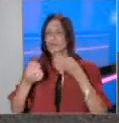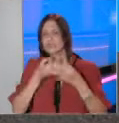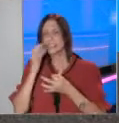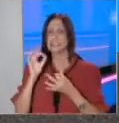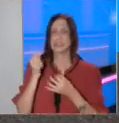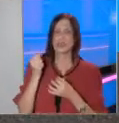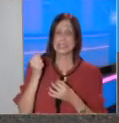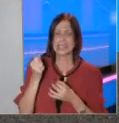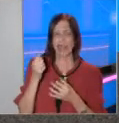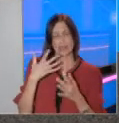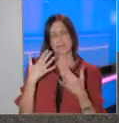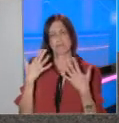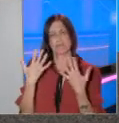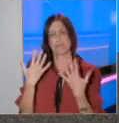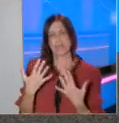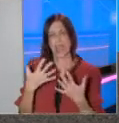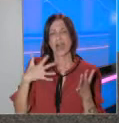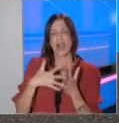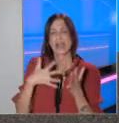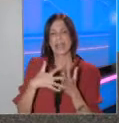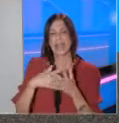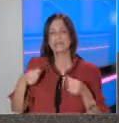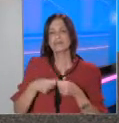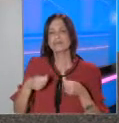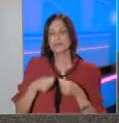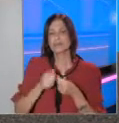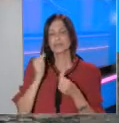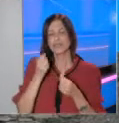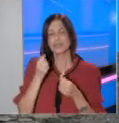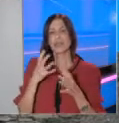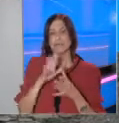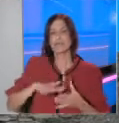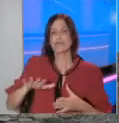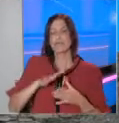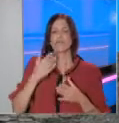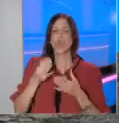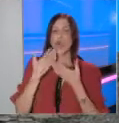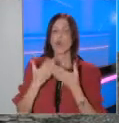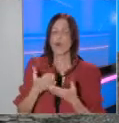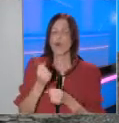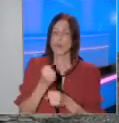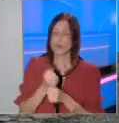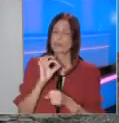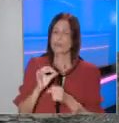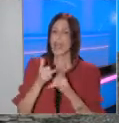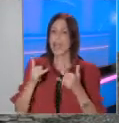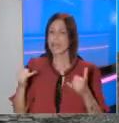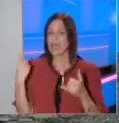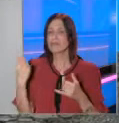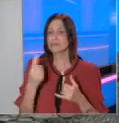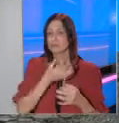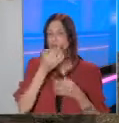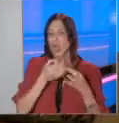סוציאלי, שברגע שחקר מגעים מסתיים, מערך של עובדים מתחום הרווחה, מתקשרים לכל מאומת, שואלים